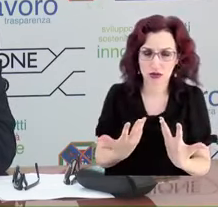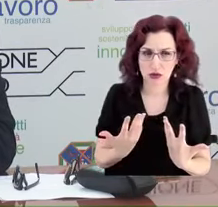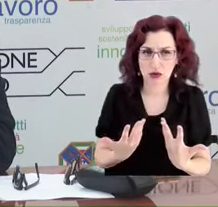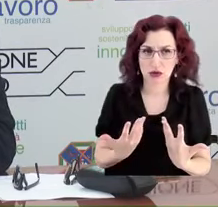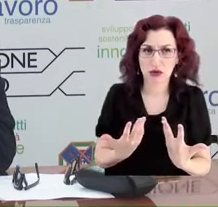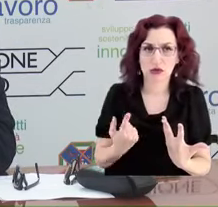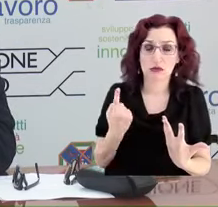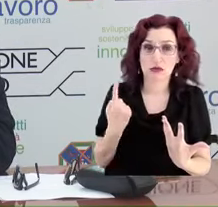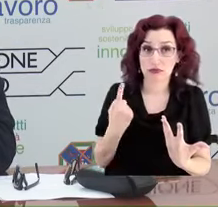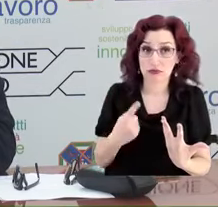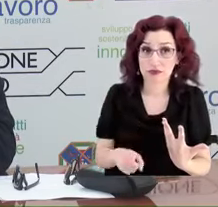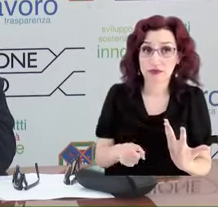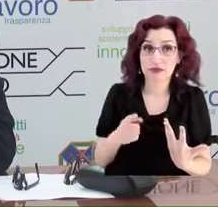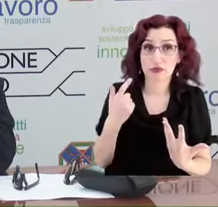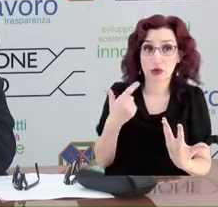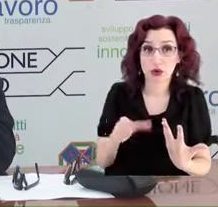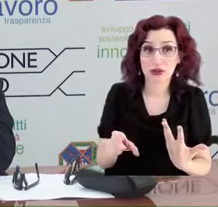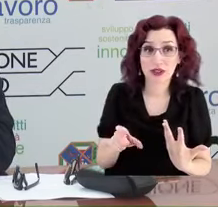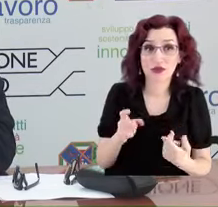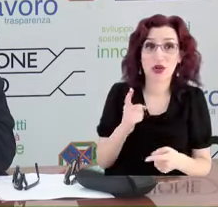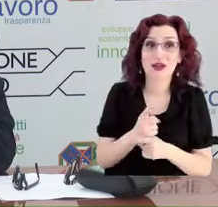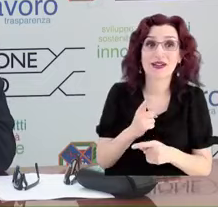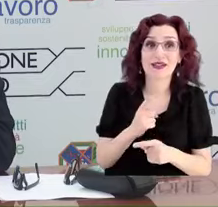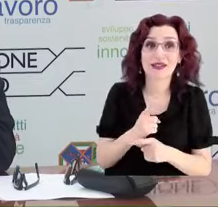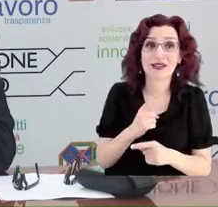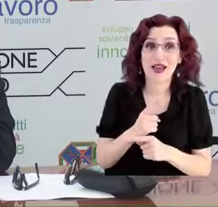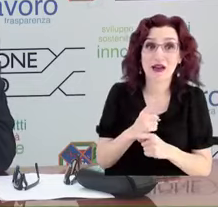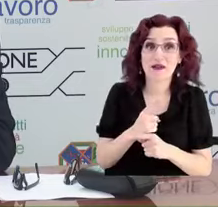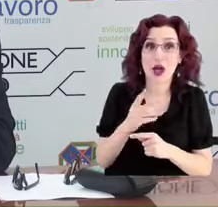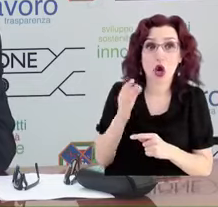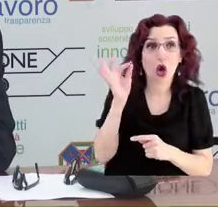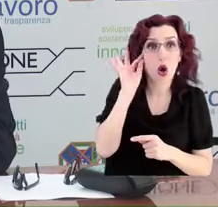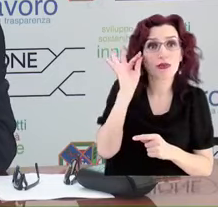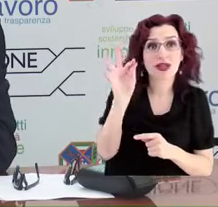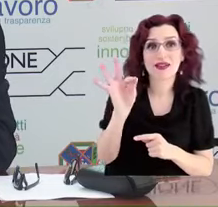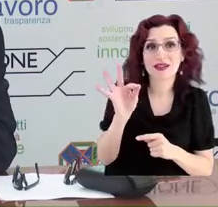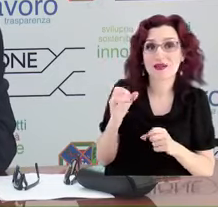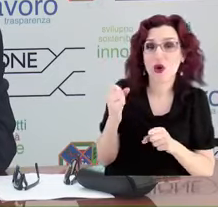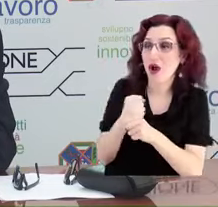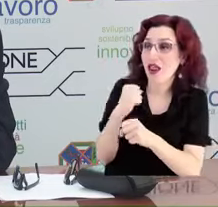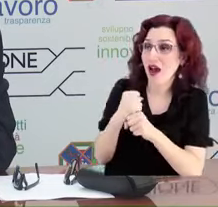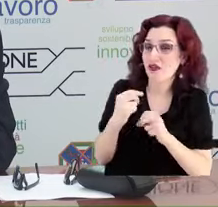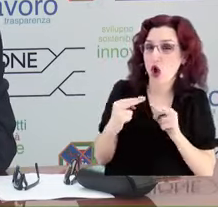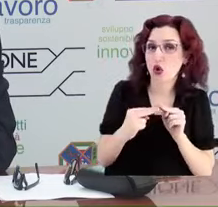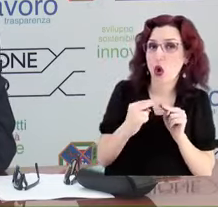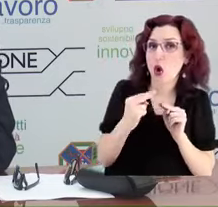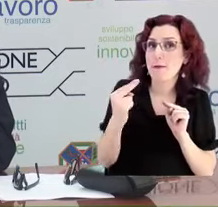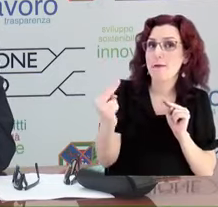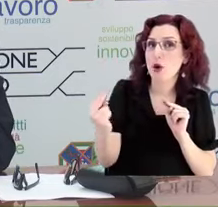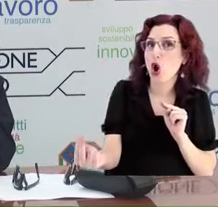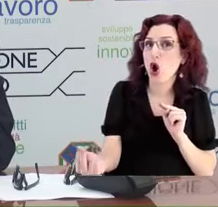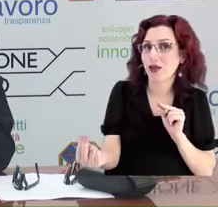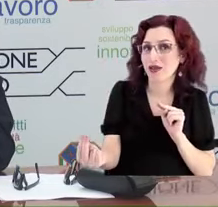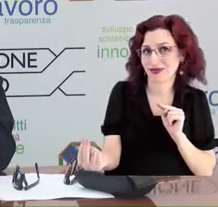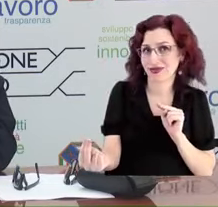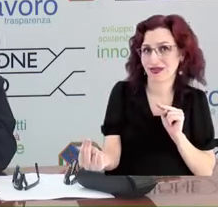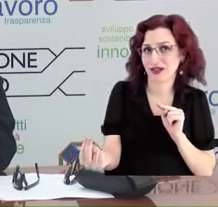perché deve essere collegato al ponte per il lavoro e con non non un qualcosa non